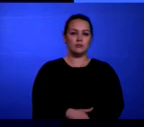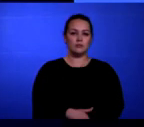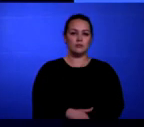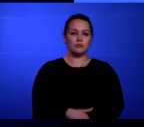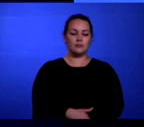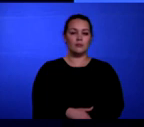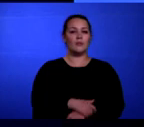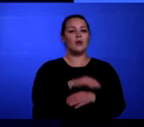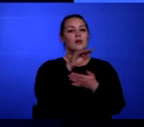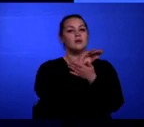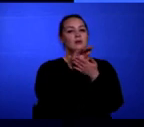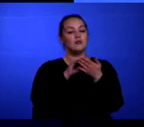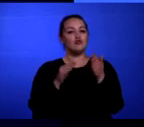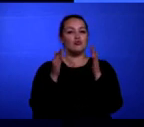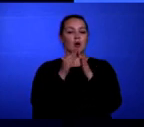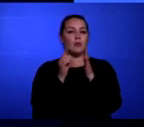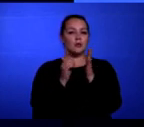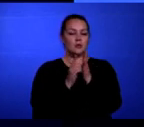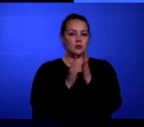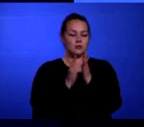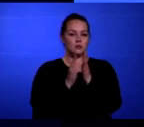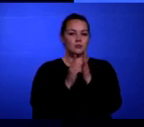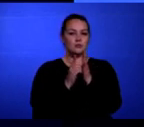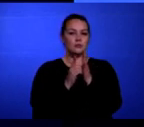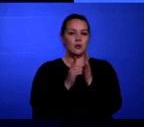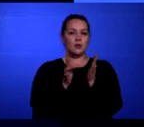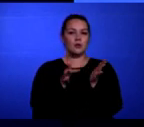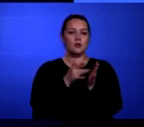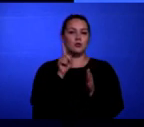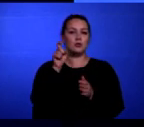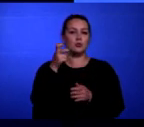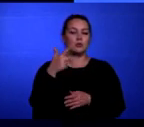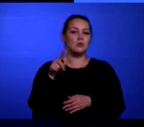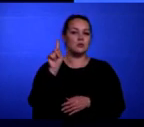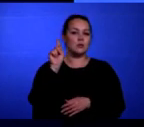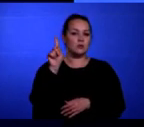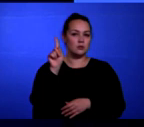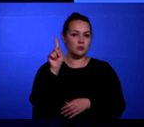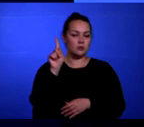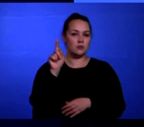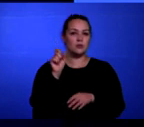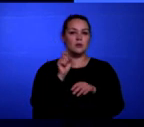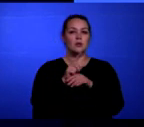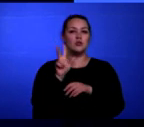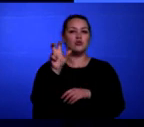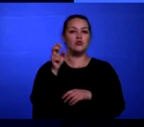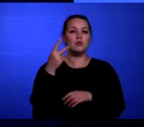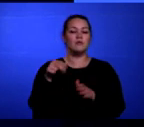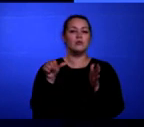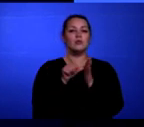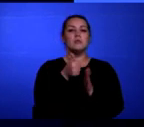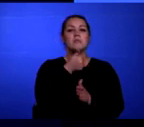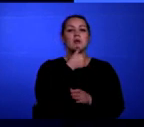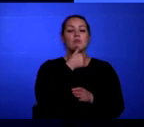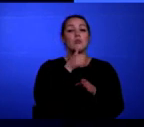запишите домашнее задание страница 131 упражнение 326 вы попробуйте